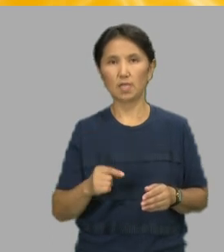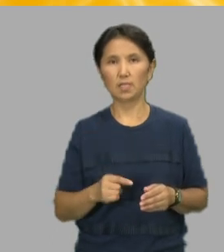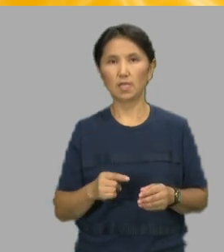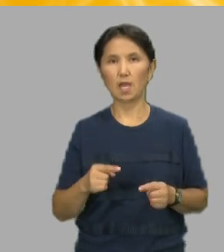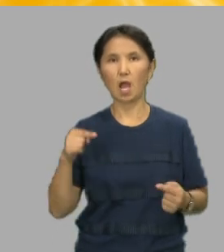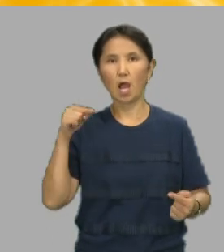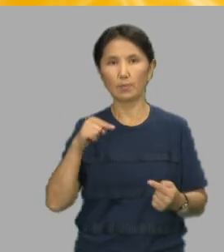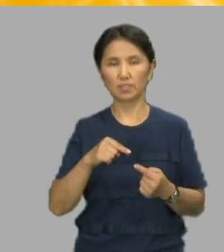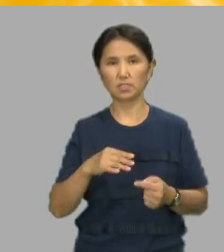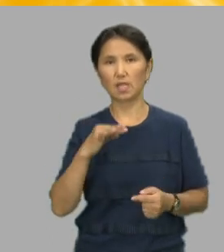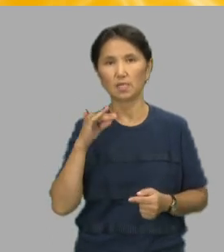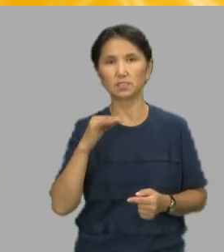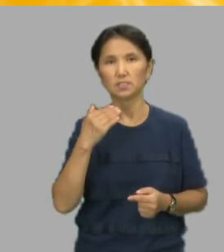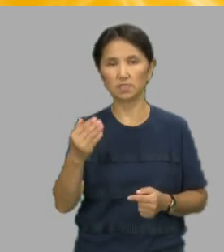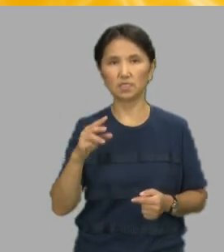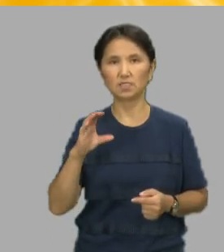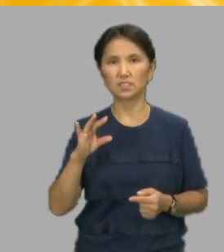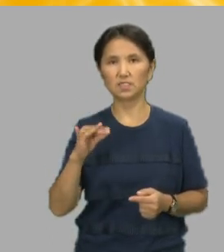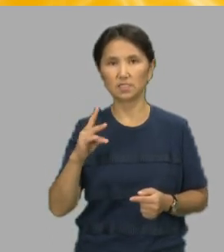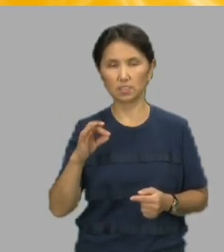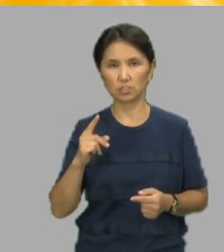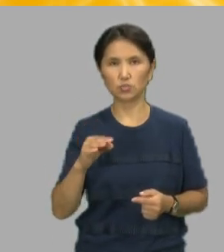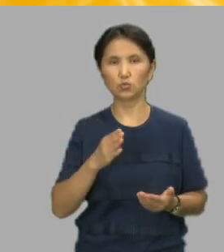Определять их синтаксическую роль.